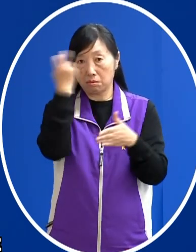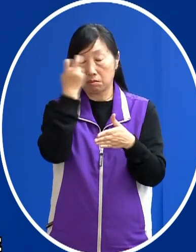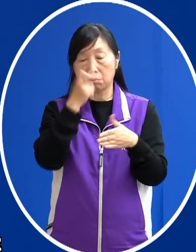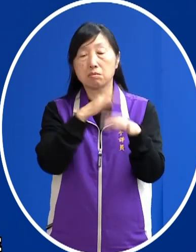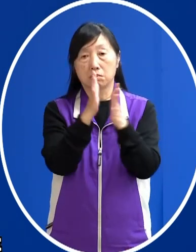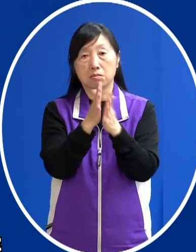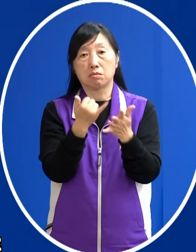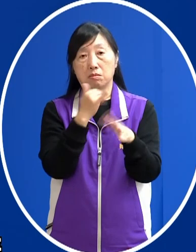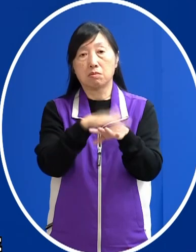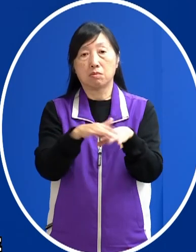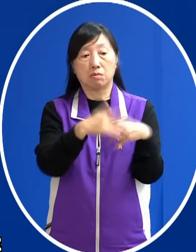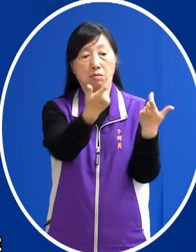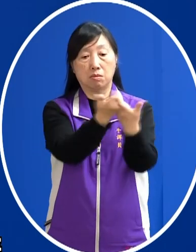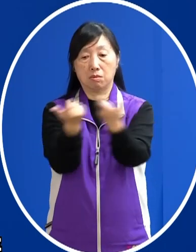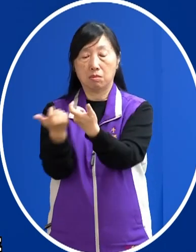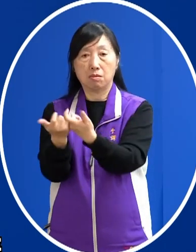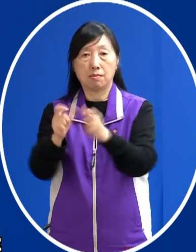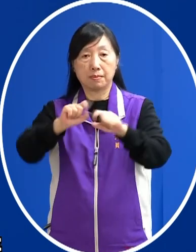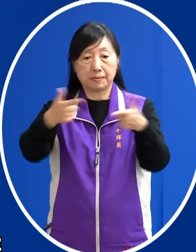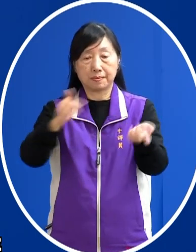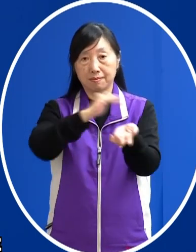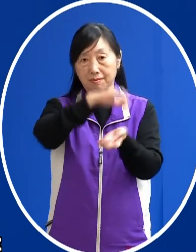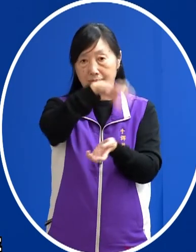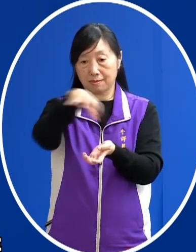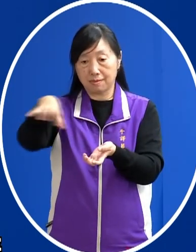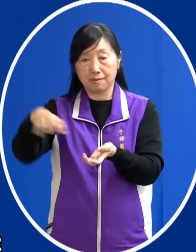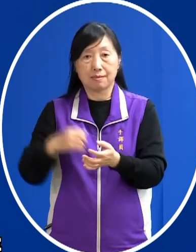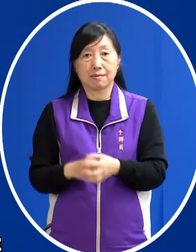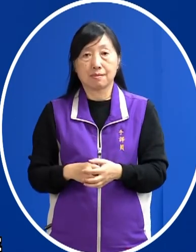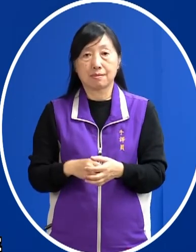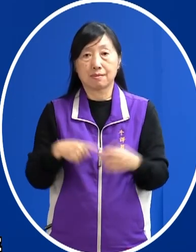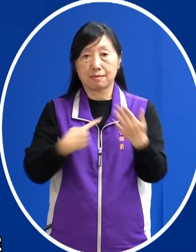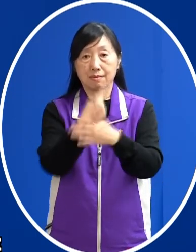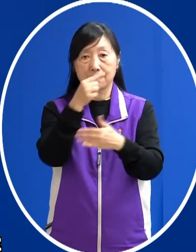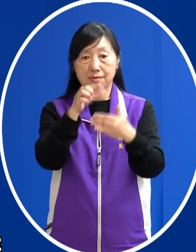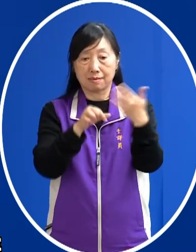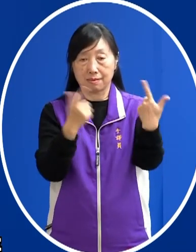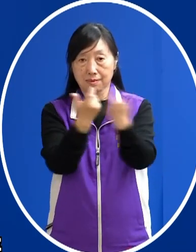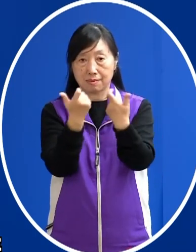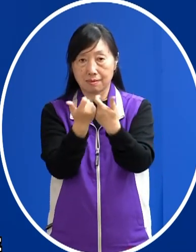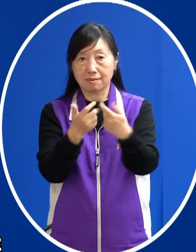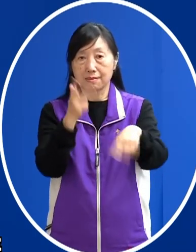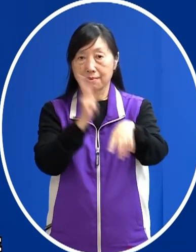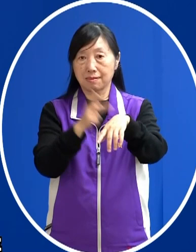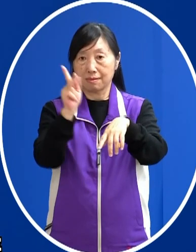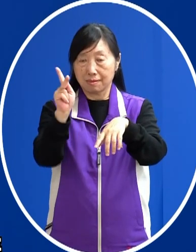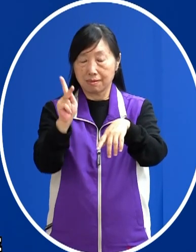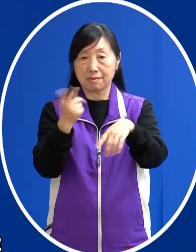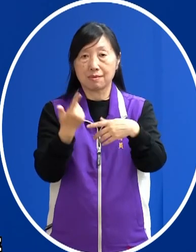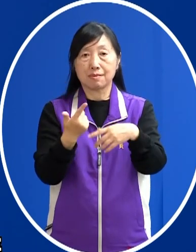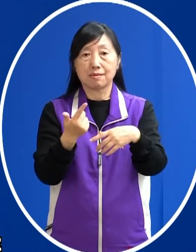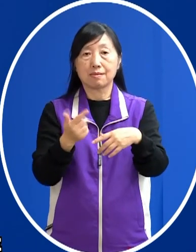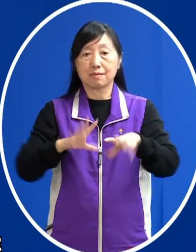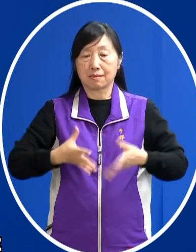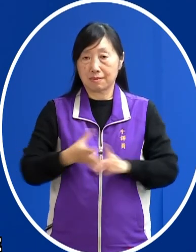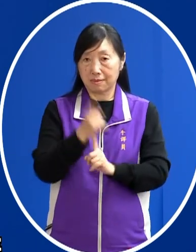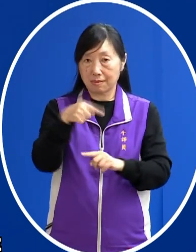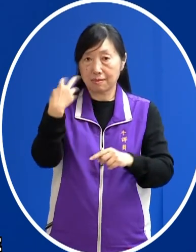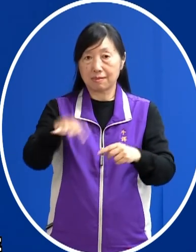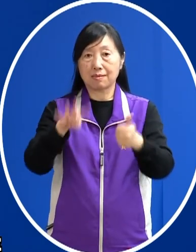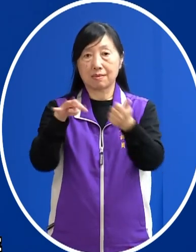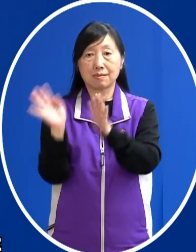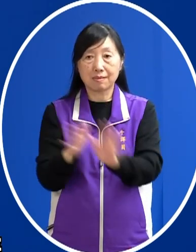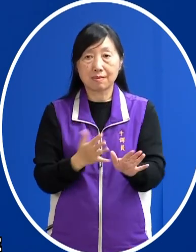们来媒合不同的医疗院所，在合乎所谓的科学精神、合乎所谓的伦理的规